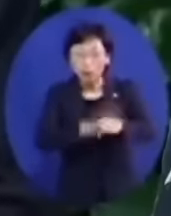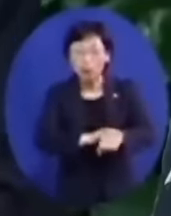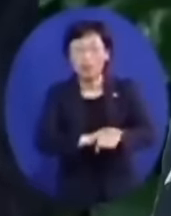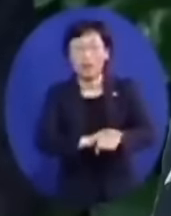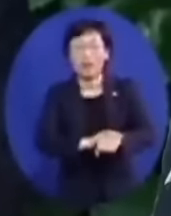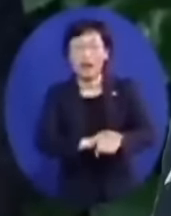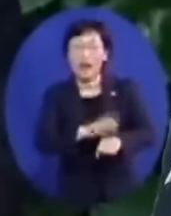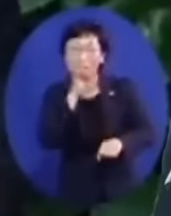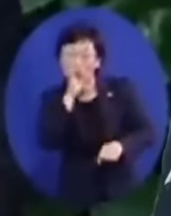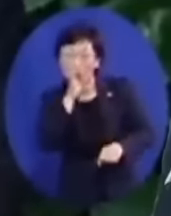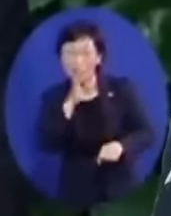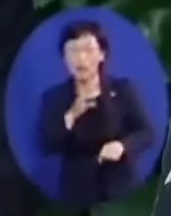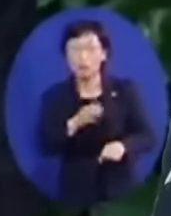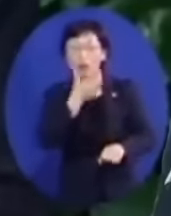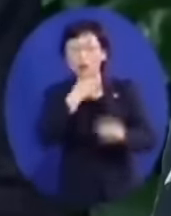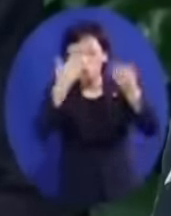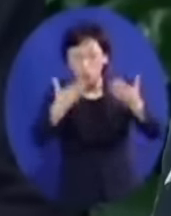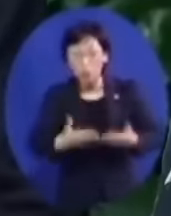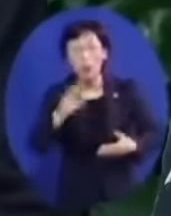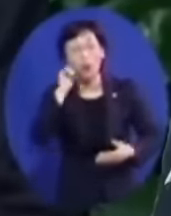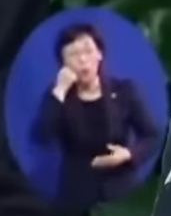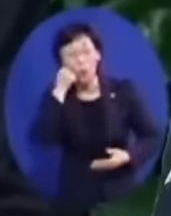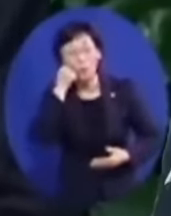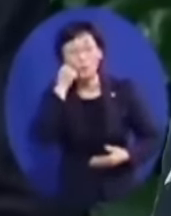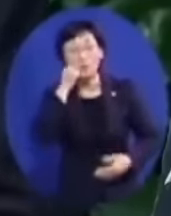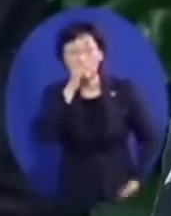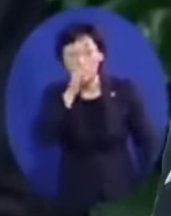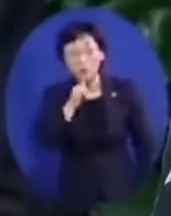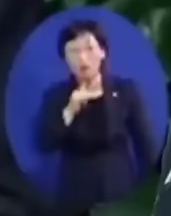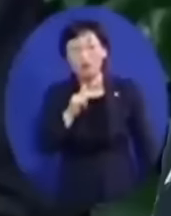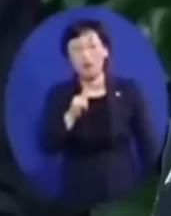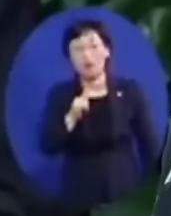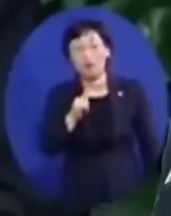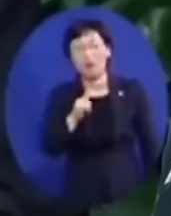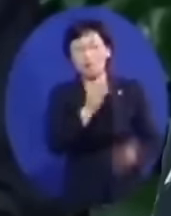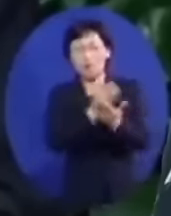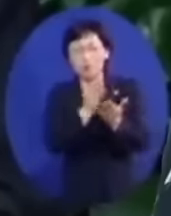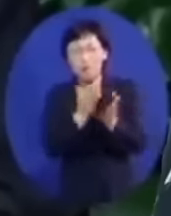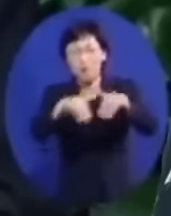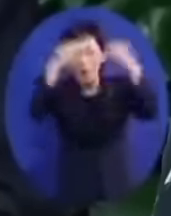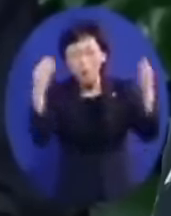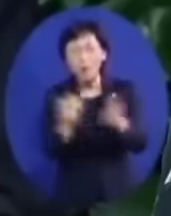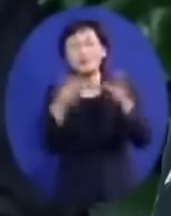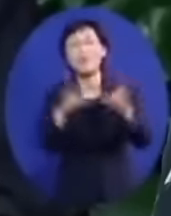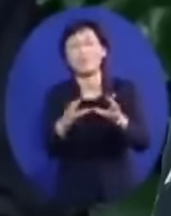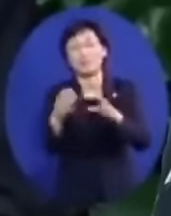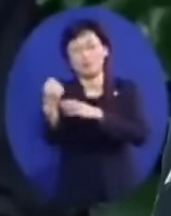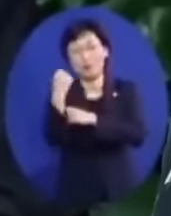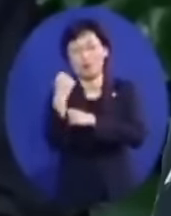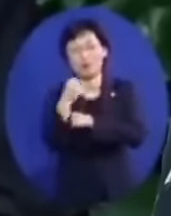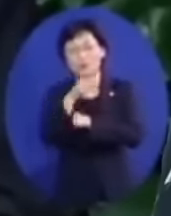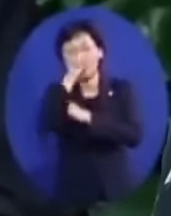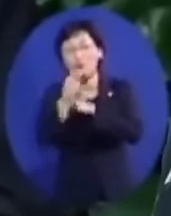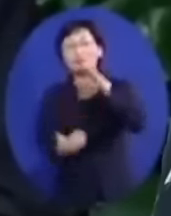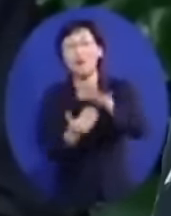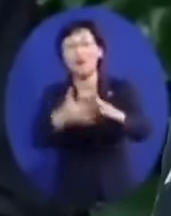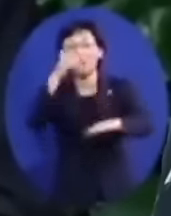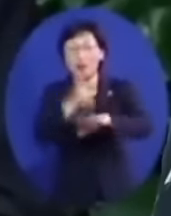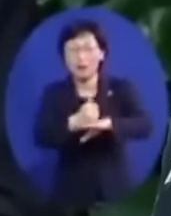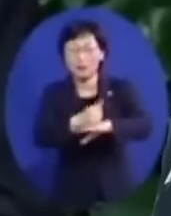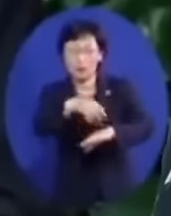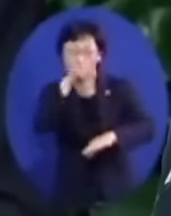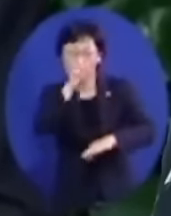있고 축복받을 때도 있고 어려움 있을 때도 있고 이 모든 것이 다 합력하여 선을 이룬다. 나중에는 선하게